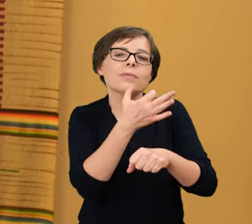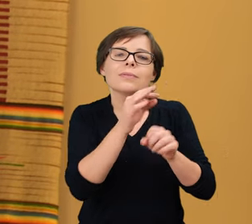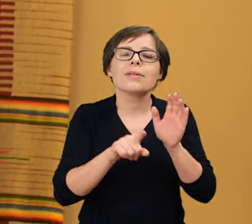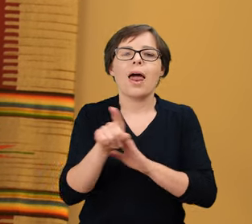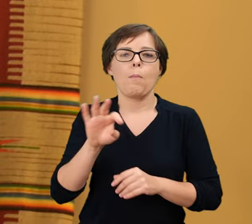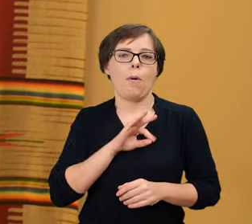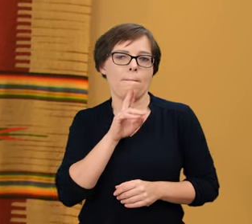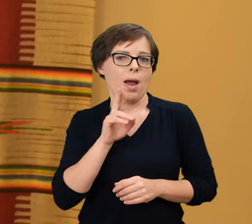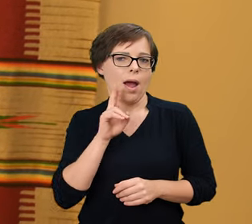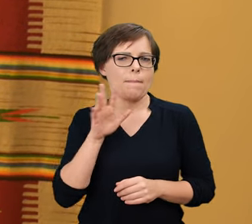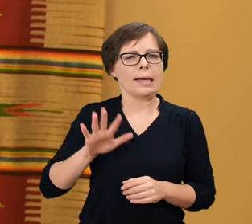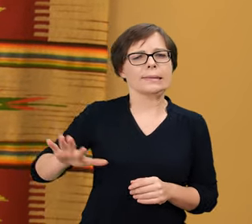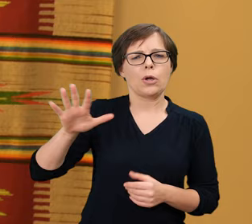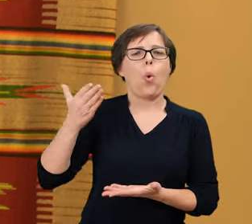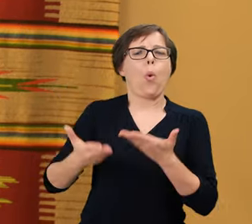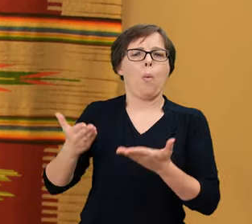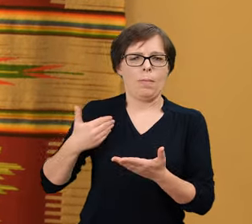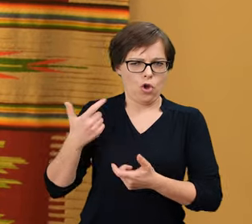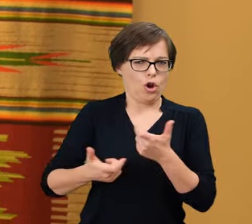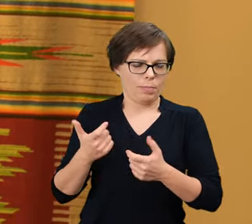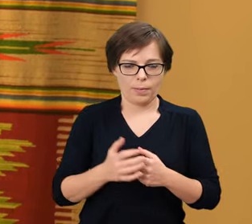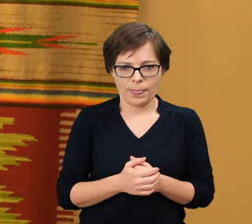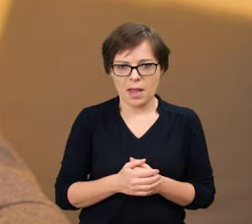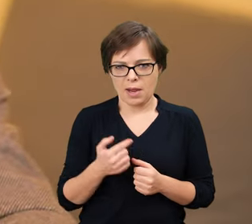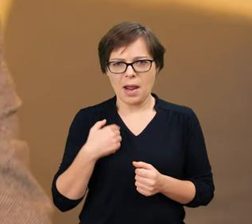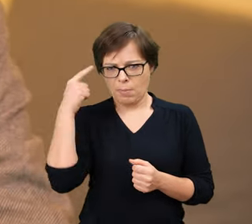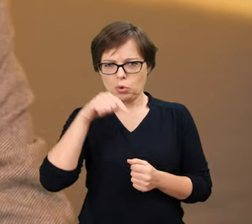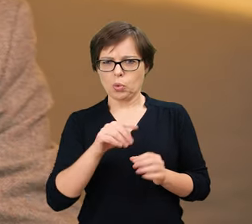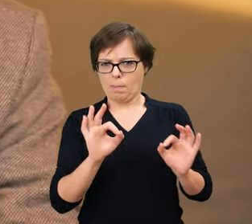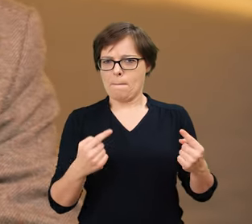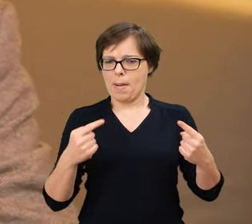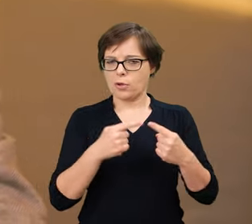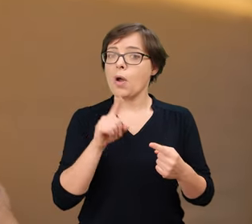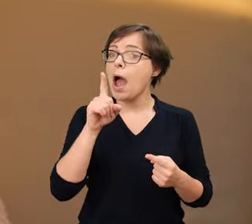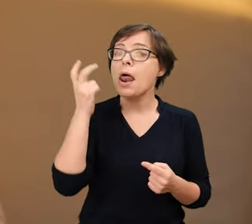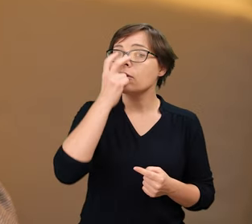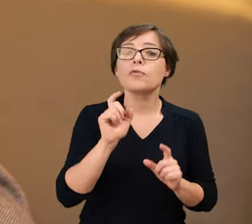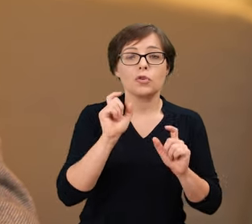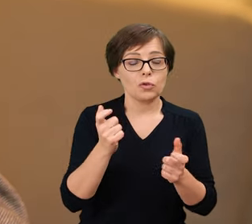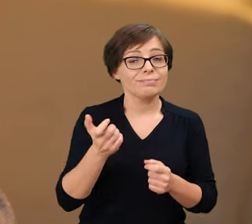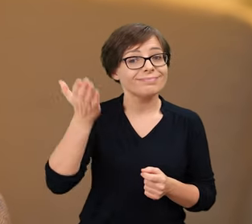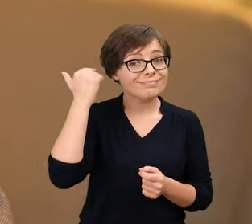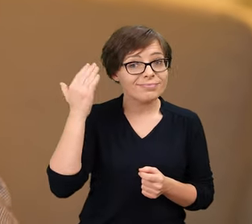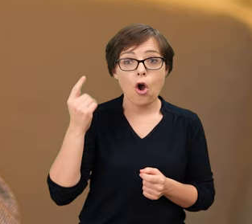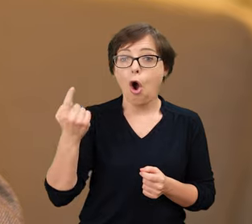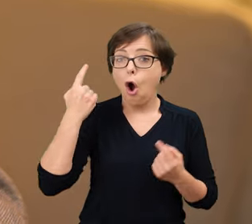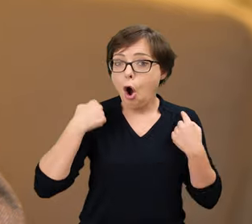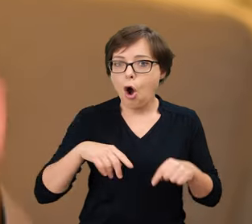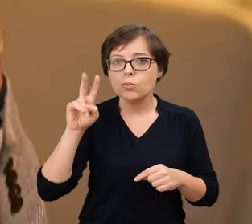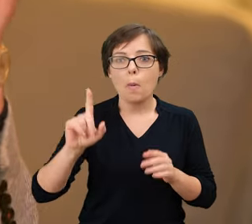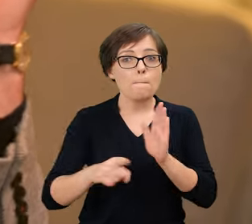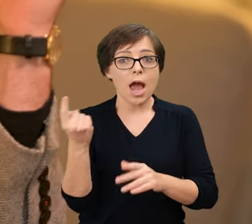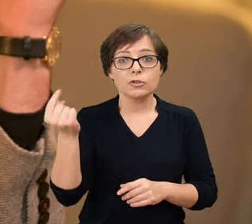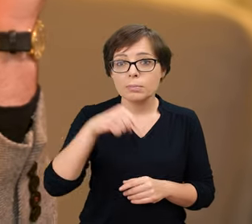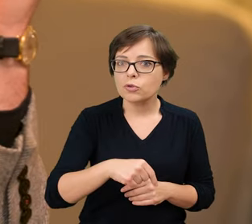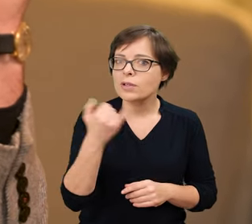na Lubelszczyźnie. Myślę, że nieźle się tu sprawdza, ale charakterystyczne jest to, że osoby, które przychodziły tu po raz pierwszy,